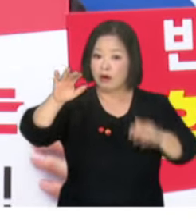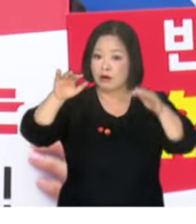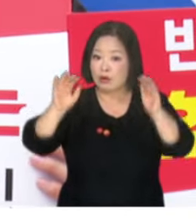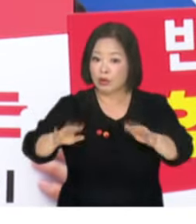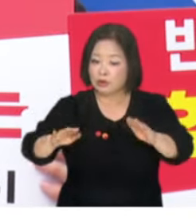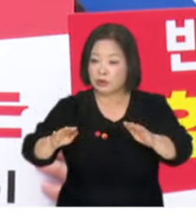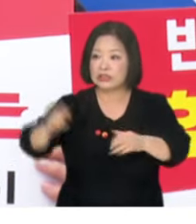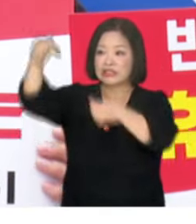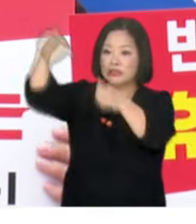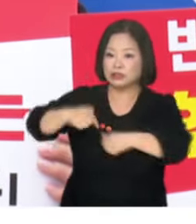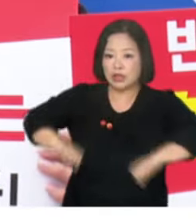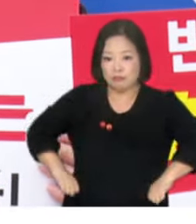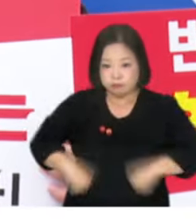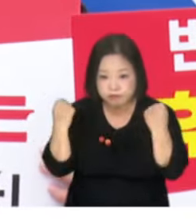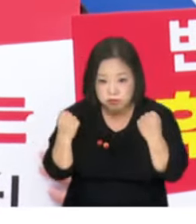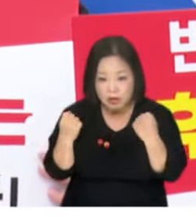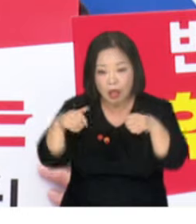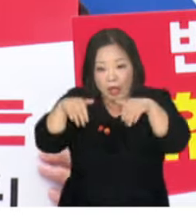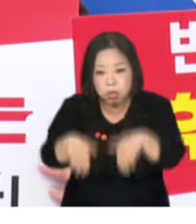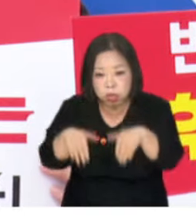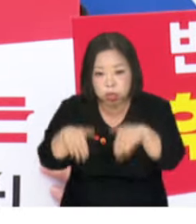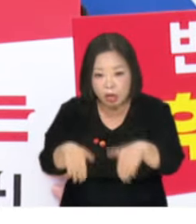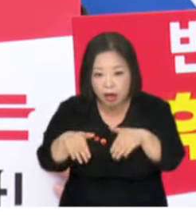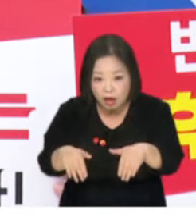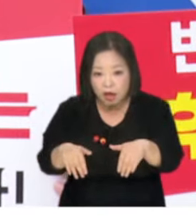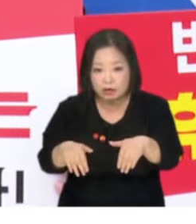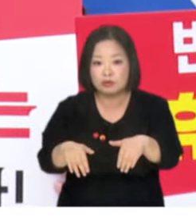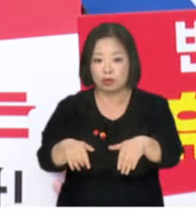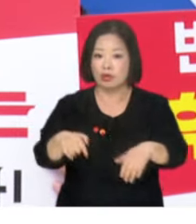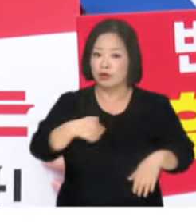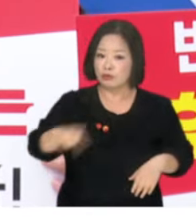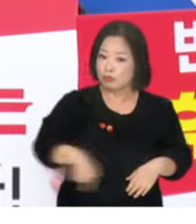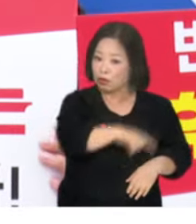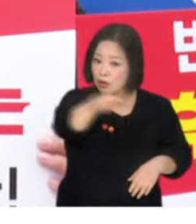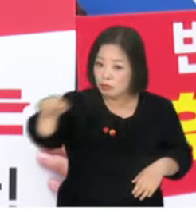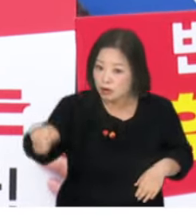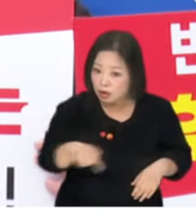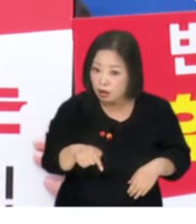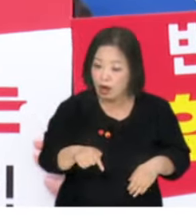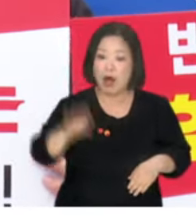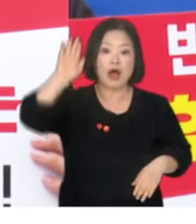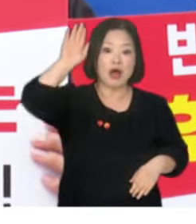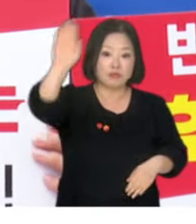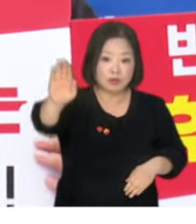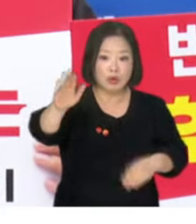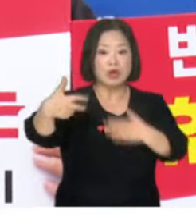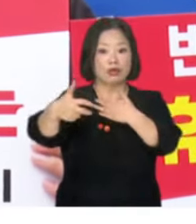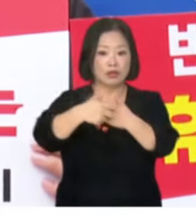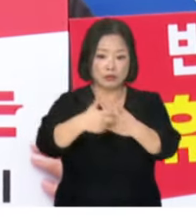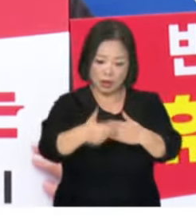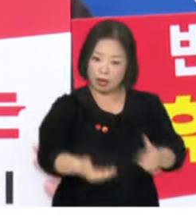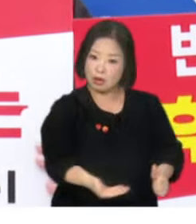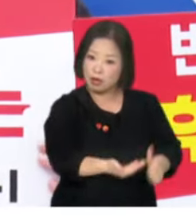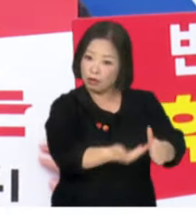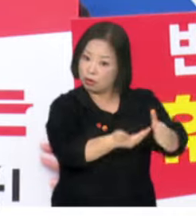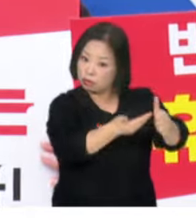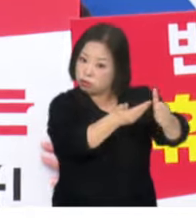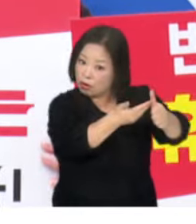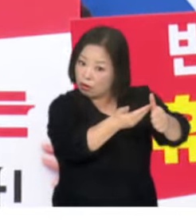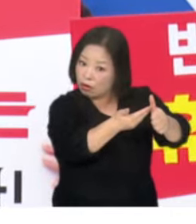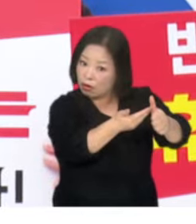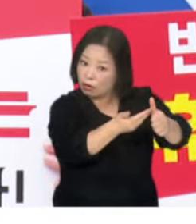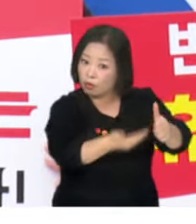공장이 되어버린 의과 대학의 부품으로서 나라의 의사 양성을 위해 공부할 것을